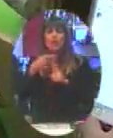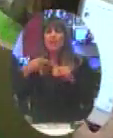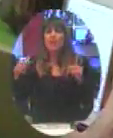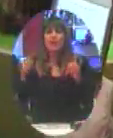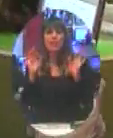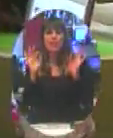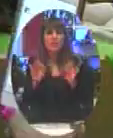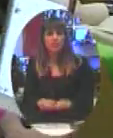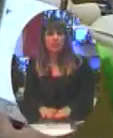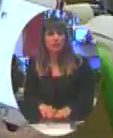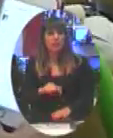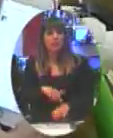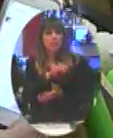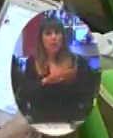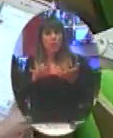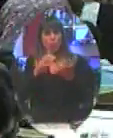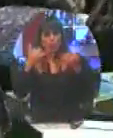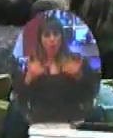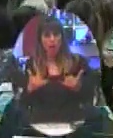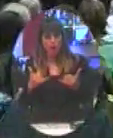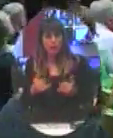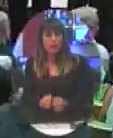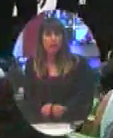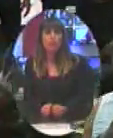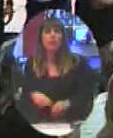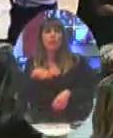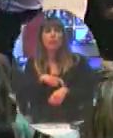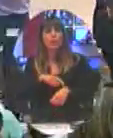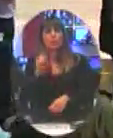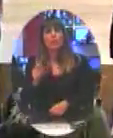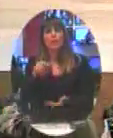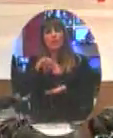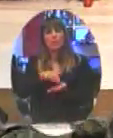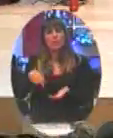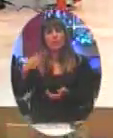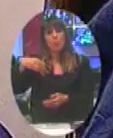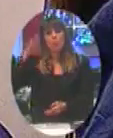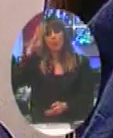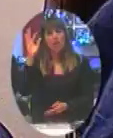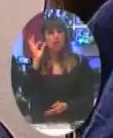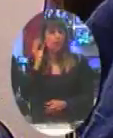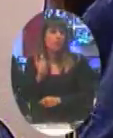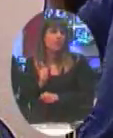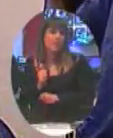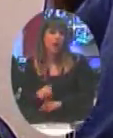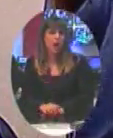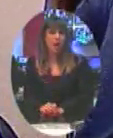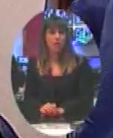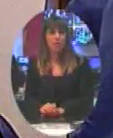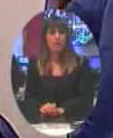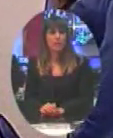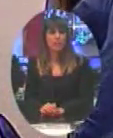עיתויה של המהומה הנוכחית יוצא דווקא כשבכנסת מציינים את יום ההצדעה לנשים בצה"ל. הרב הצבאי לא היה